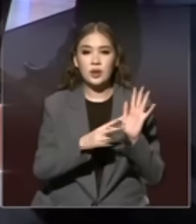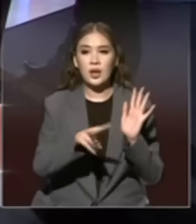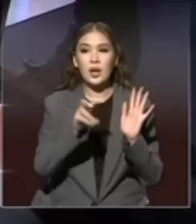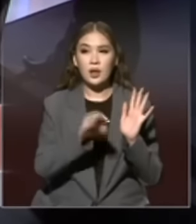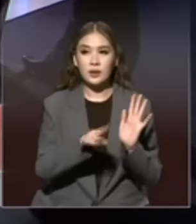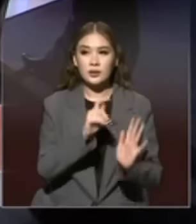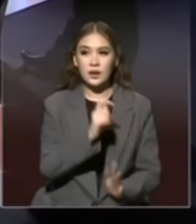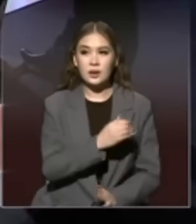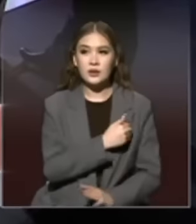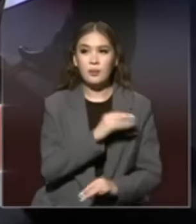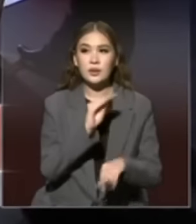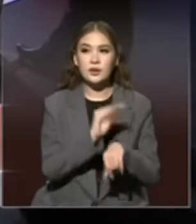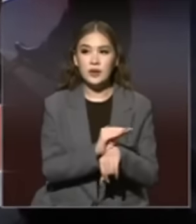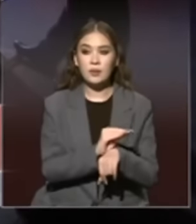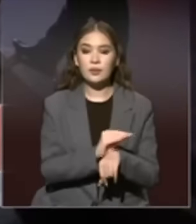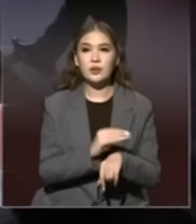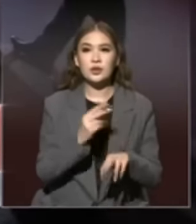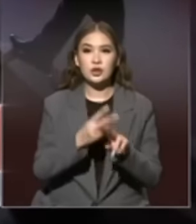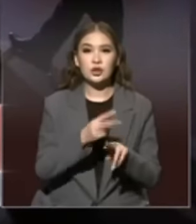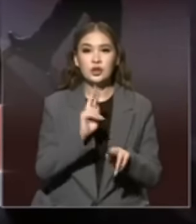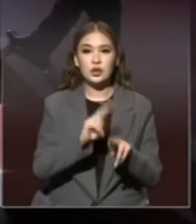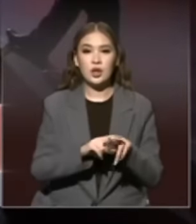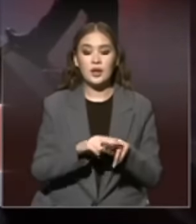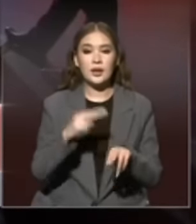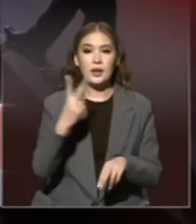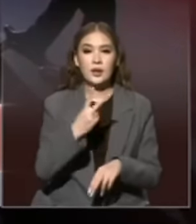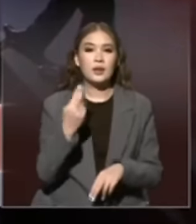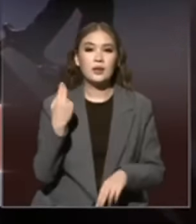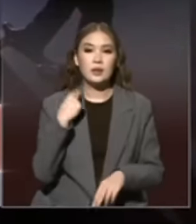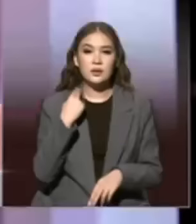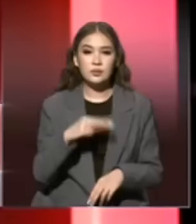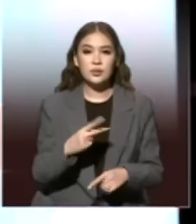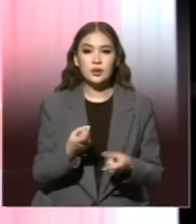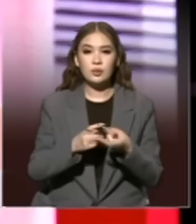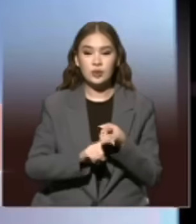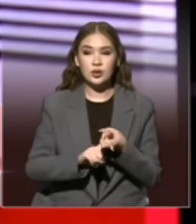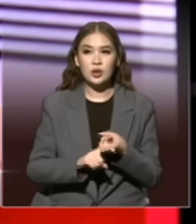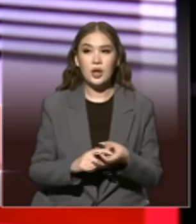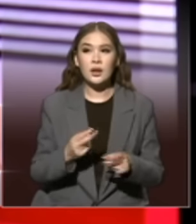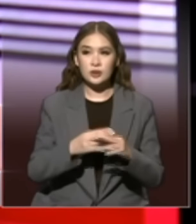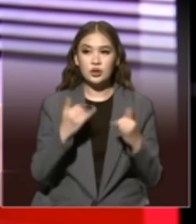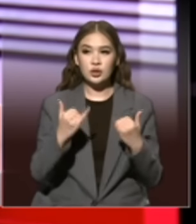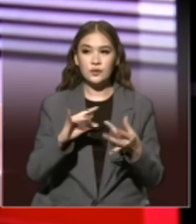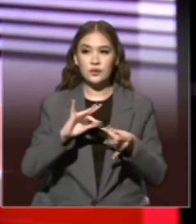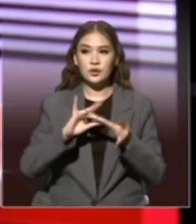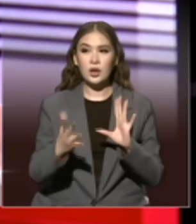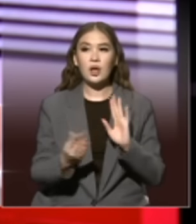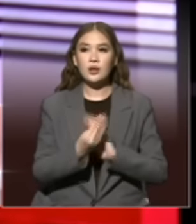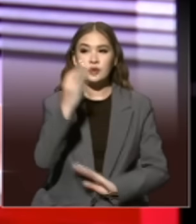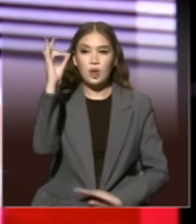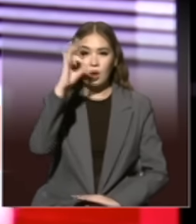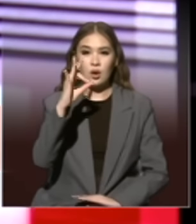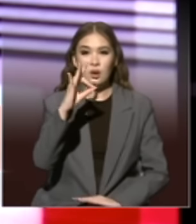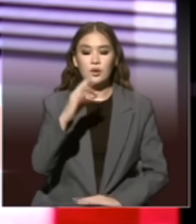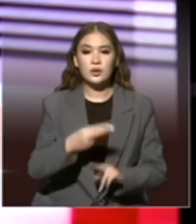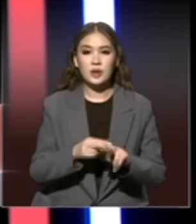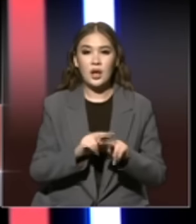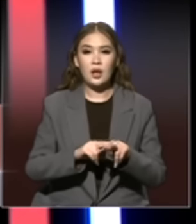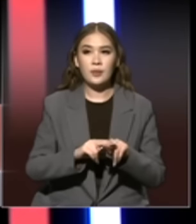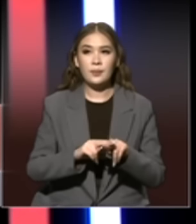7 жыл беріп отыр. 24 жыл екі қылмыс бойынша. Бүгін байқасаңыздар, әлеуметтік желіде айыптаушы тарап,